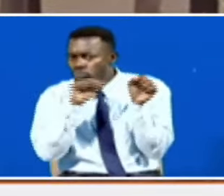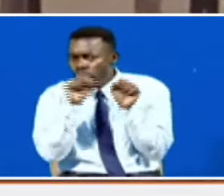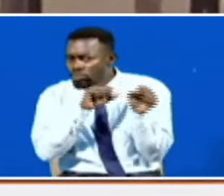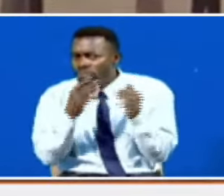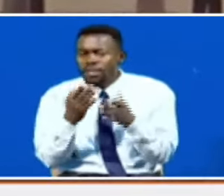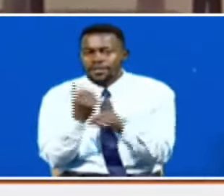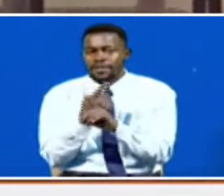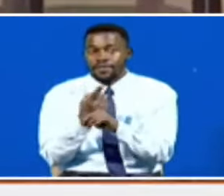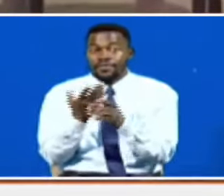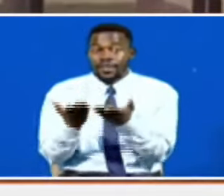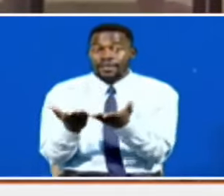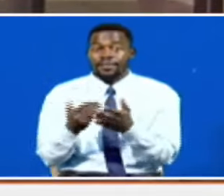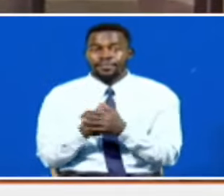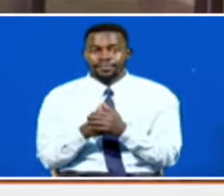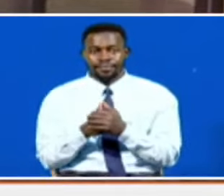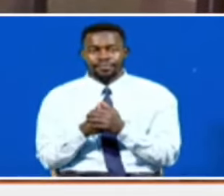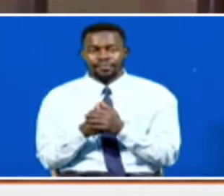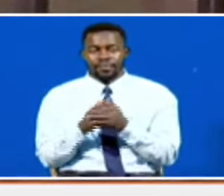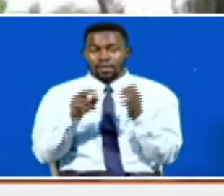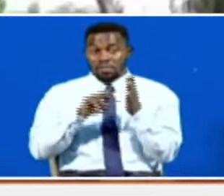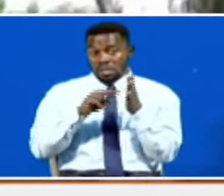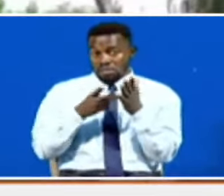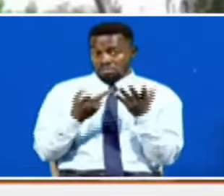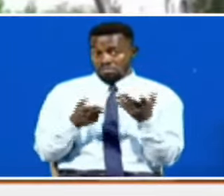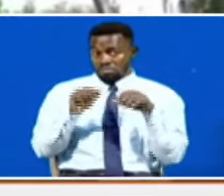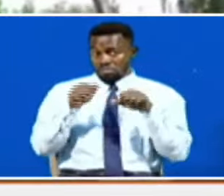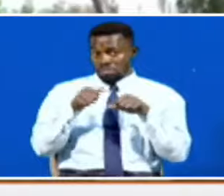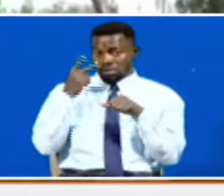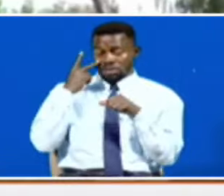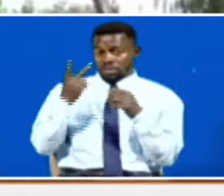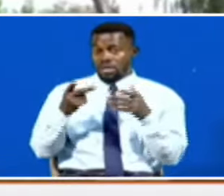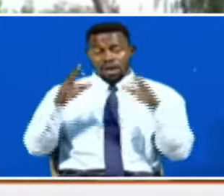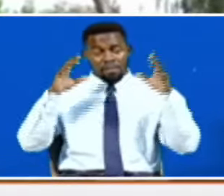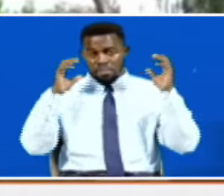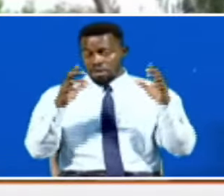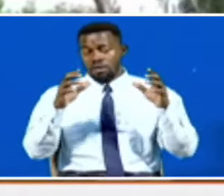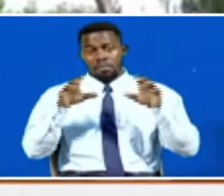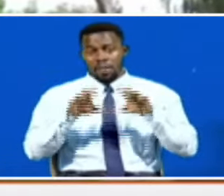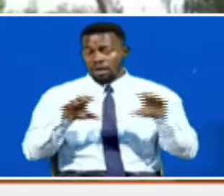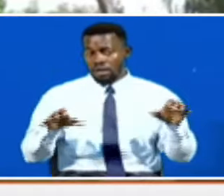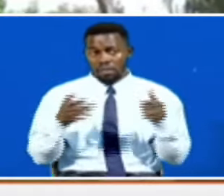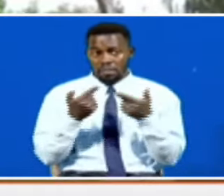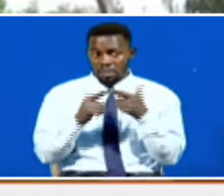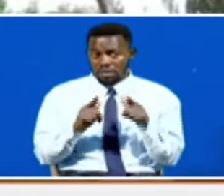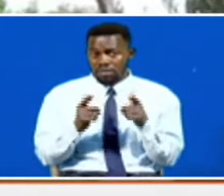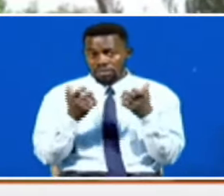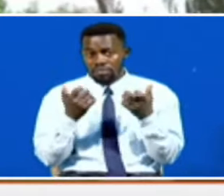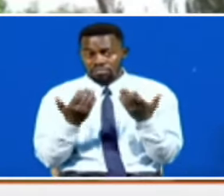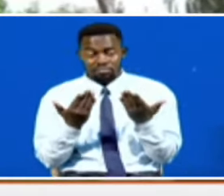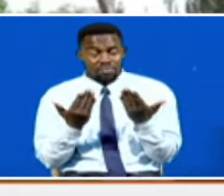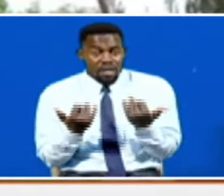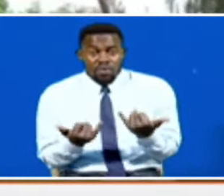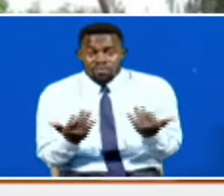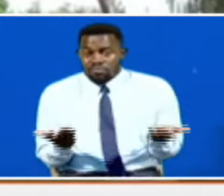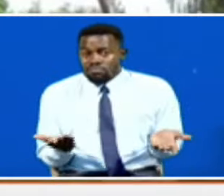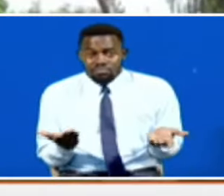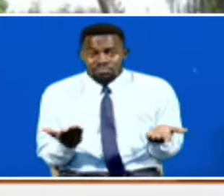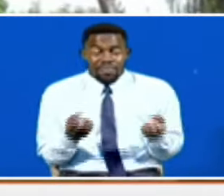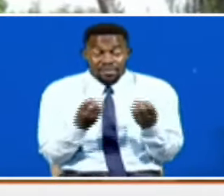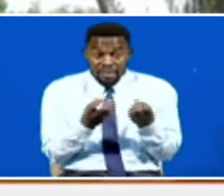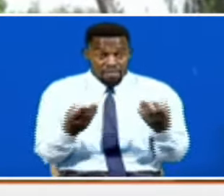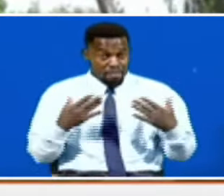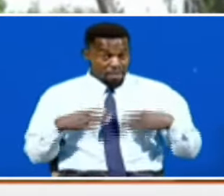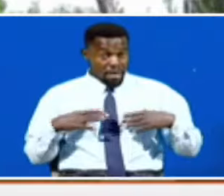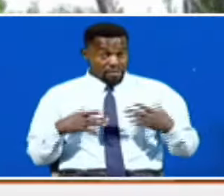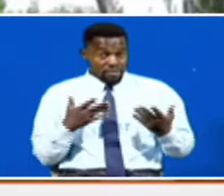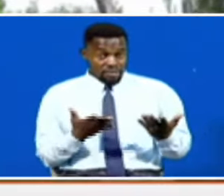haujaweka. So unaweza ona ya kwamba imekuwa soko kubwa lenye limetegemea, watu wamelitegemea na familia nyingi,